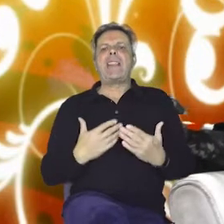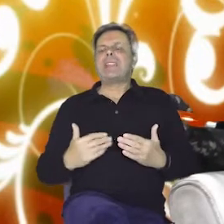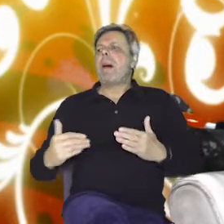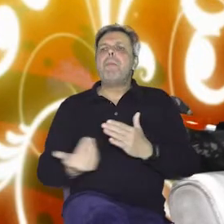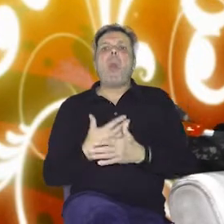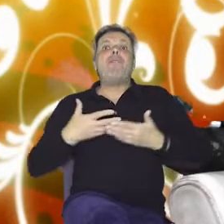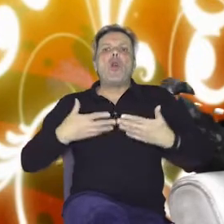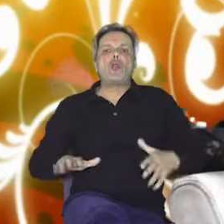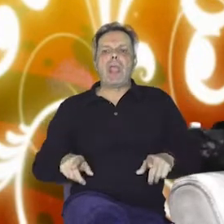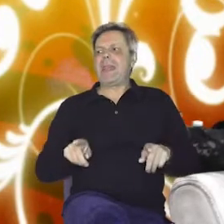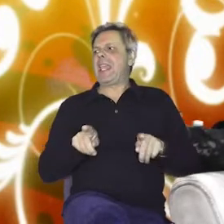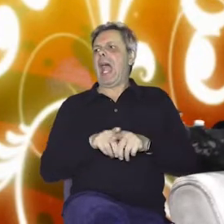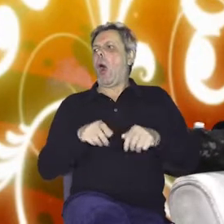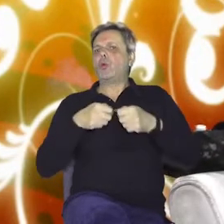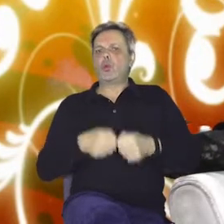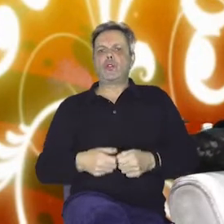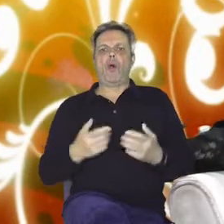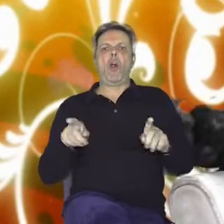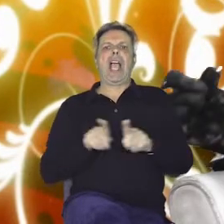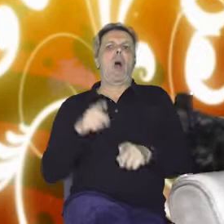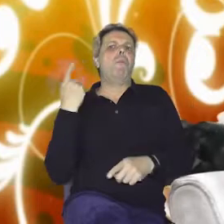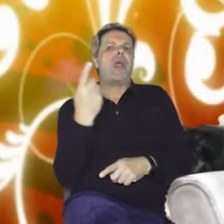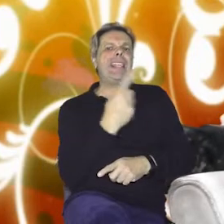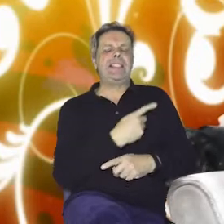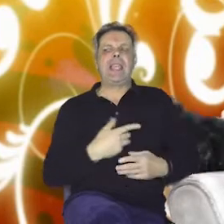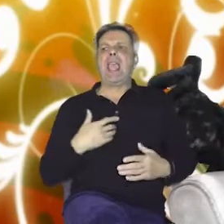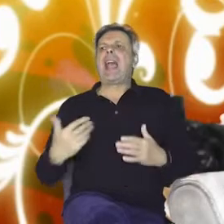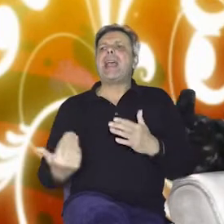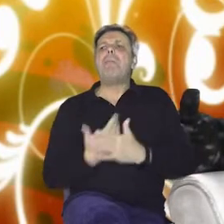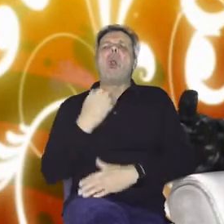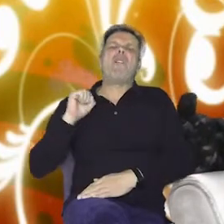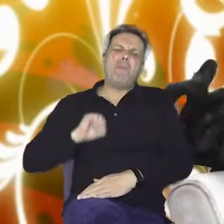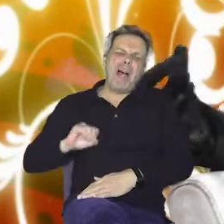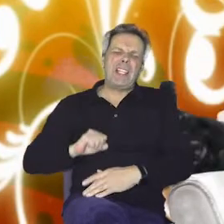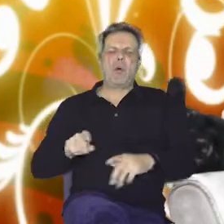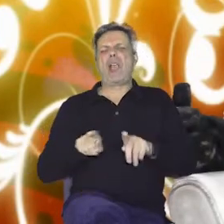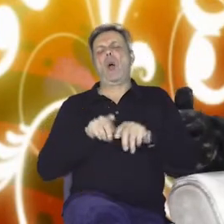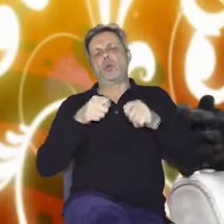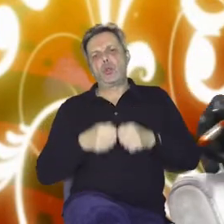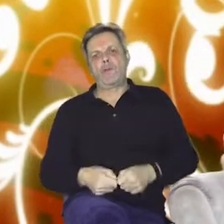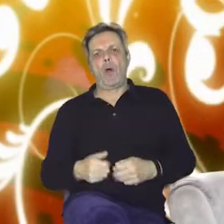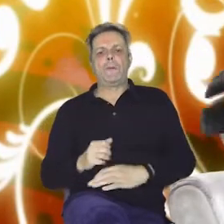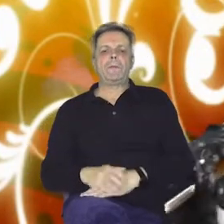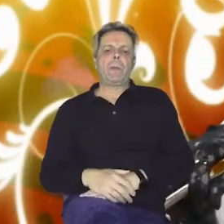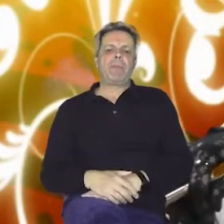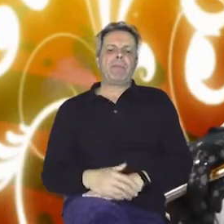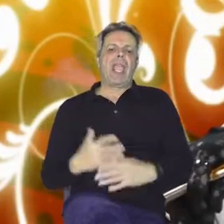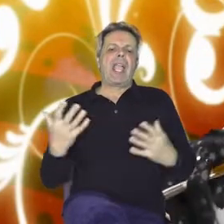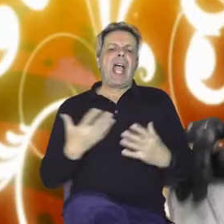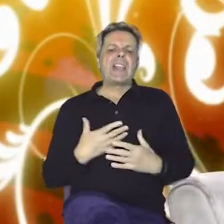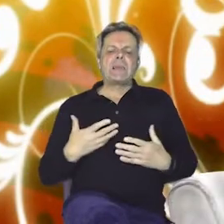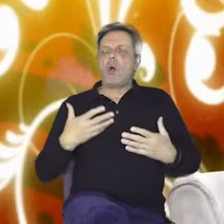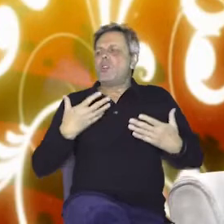kao društvo, kao pojedinac, kad nanovo patimo kao društvo, kao pojedinac, kad smo se svi